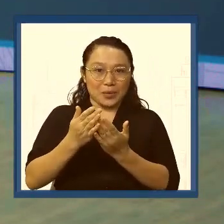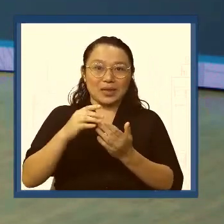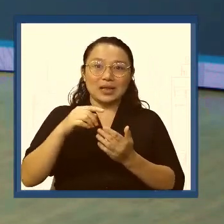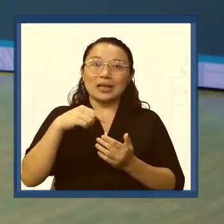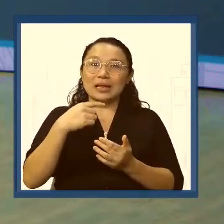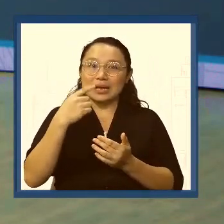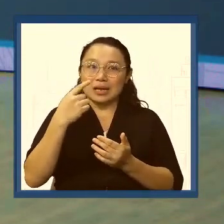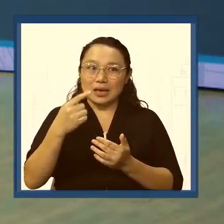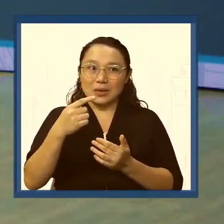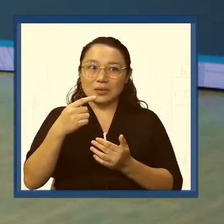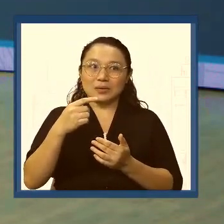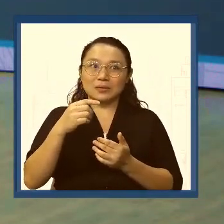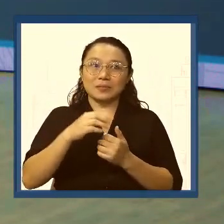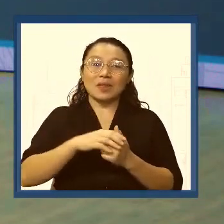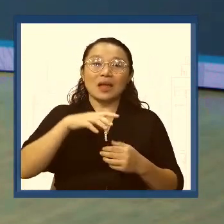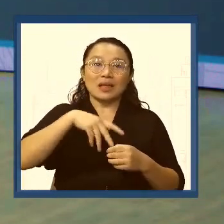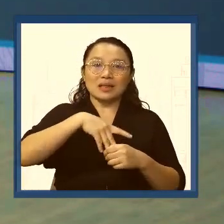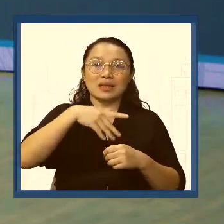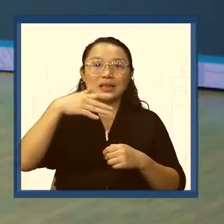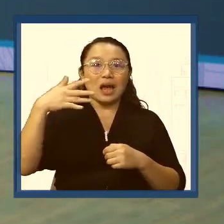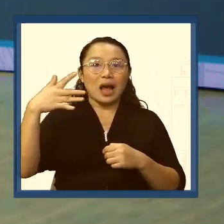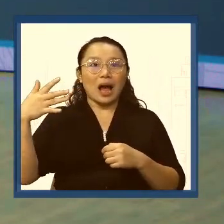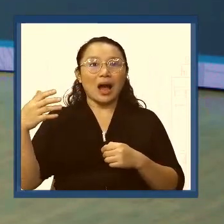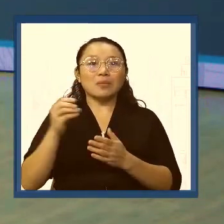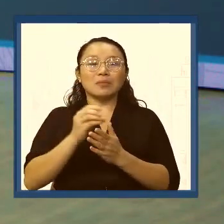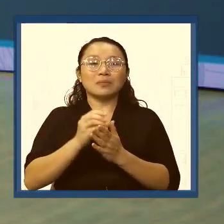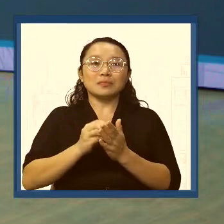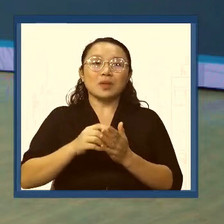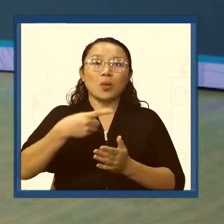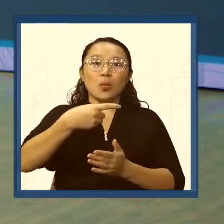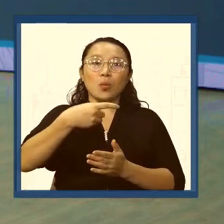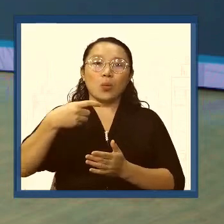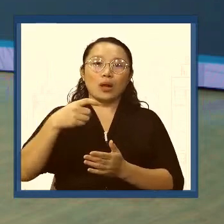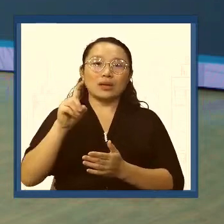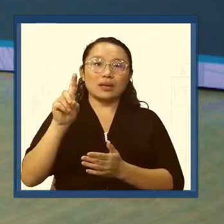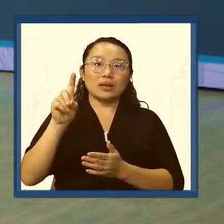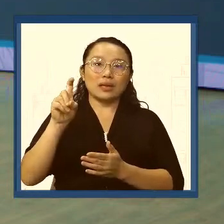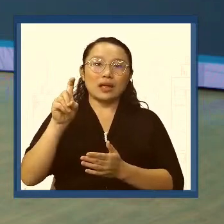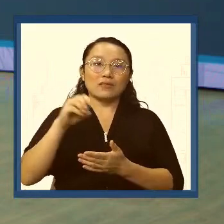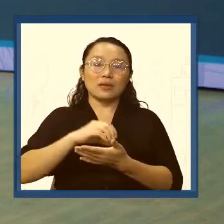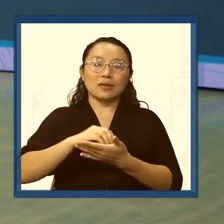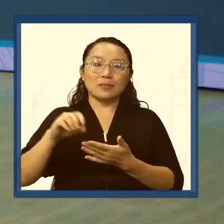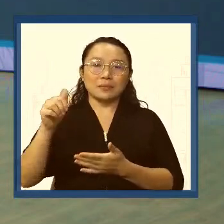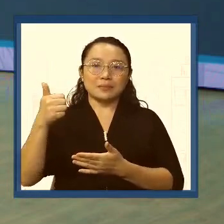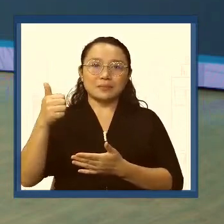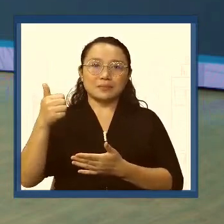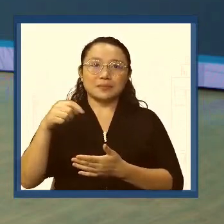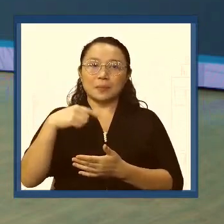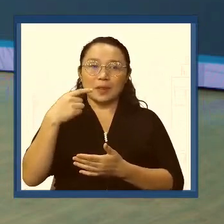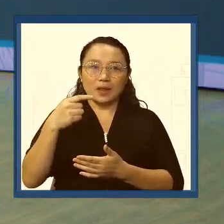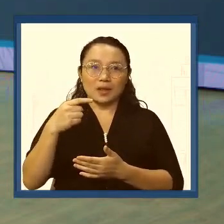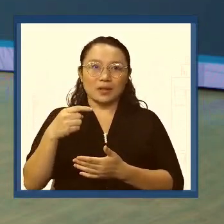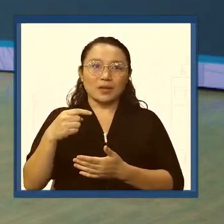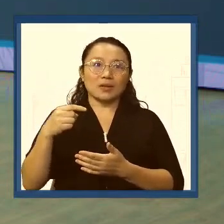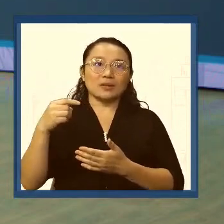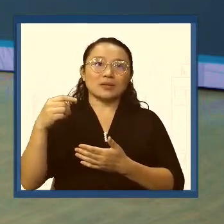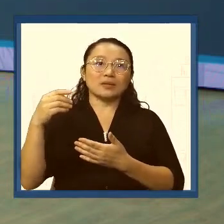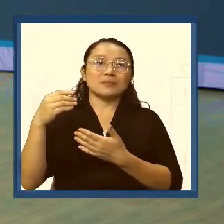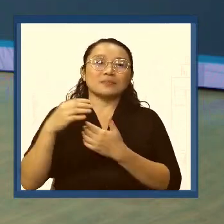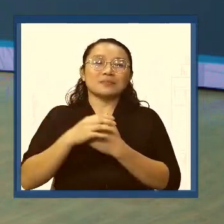pa sa Salmo 19:8. Mga kaisunan, nagayon David's